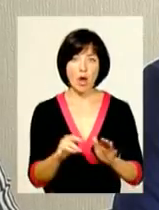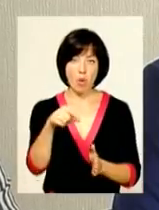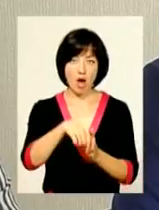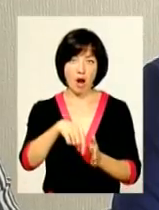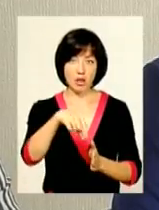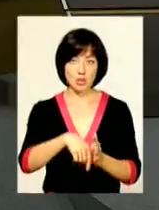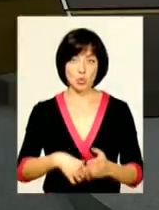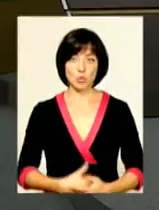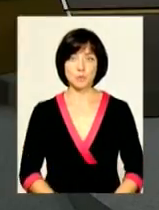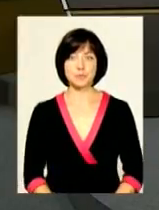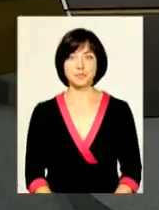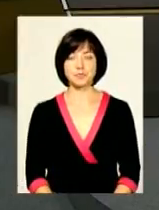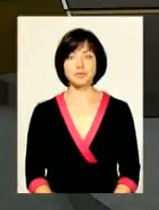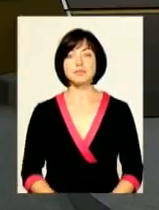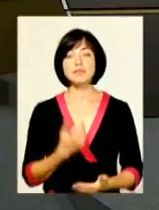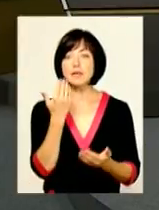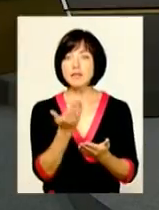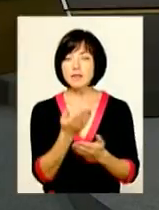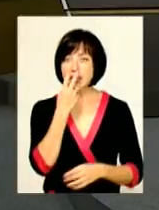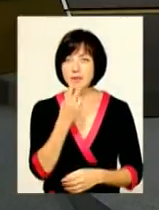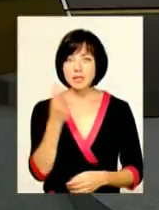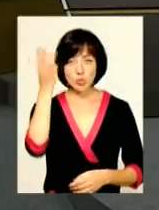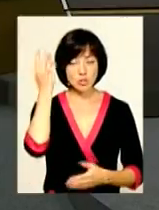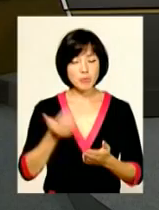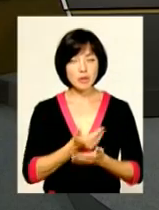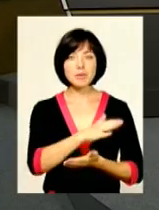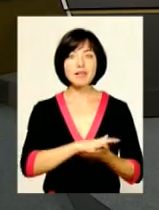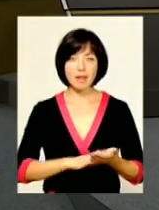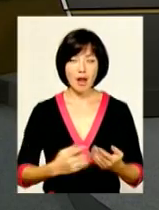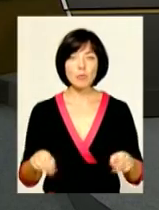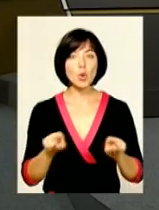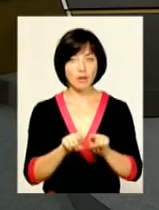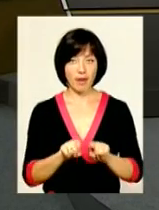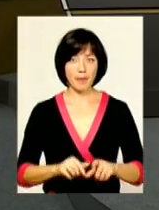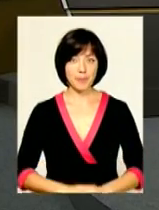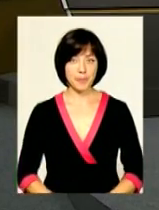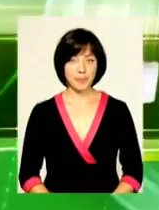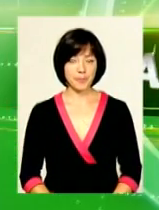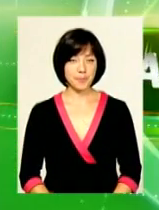характеру. Ви дивитесь Подільську панораму і далі у випуску про таке.